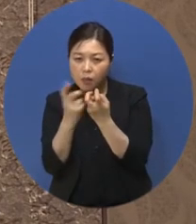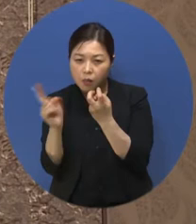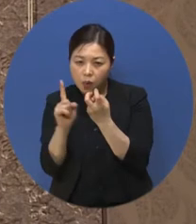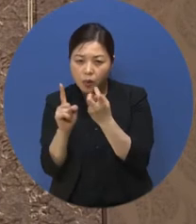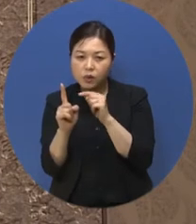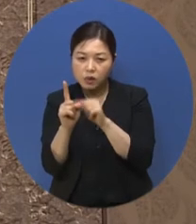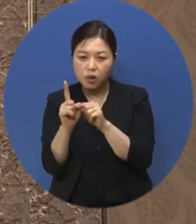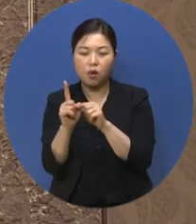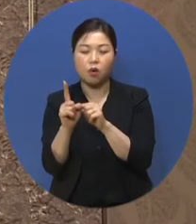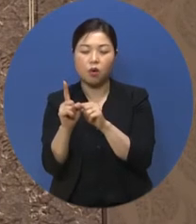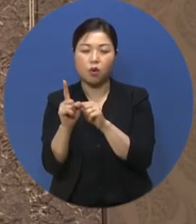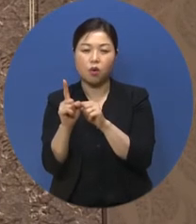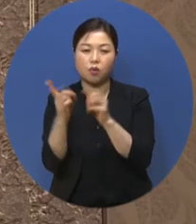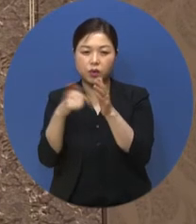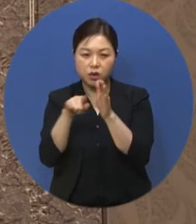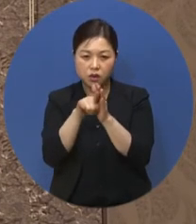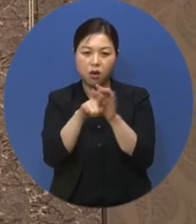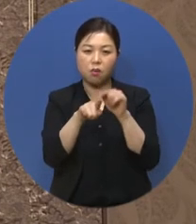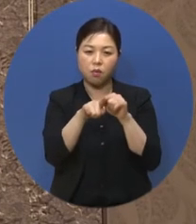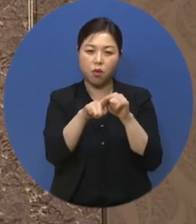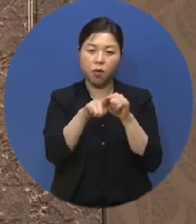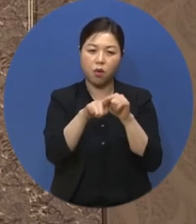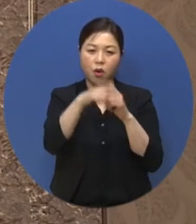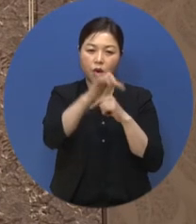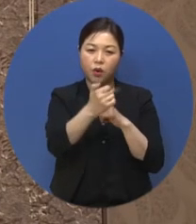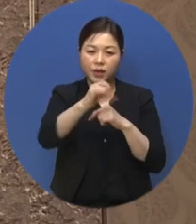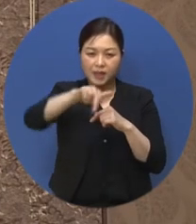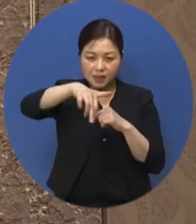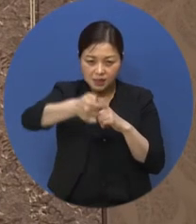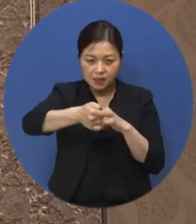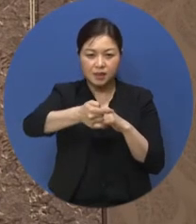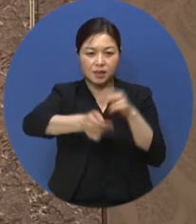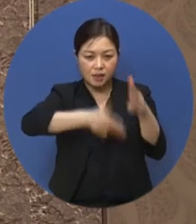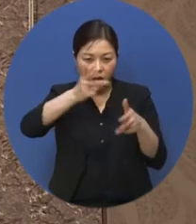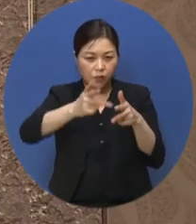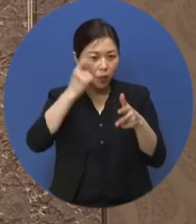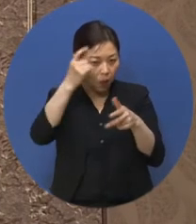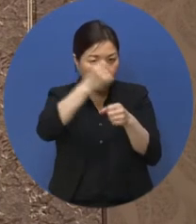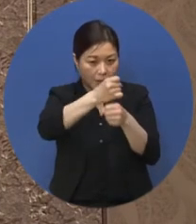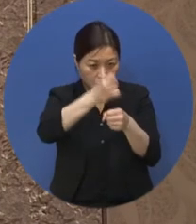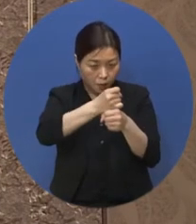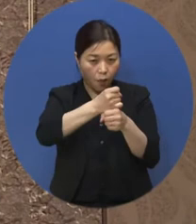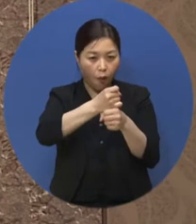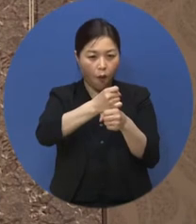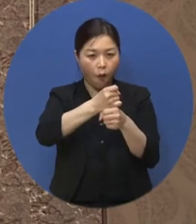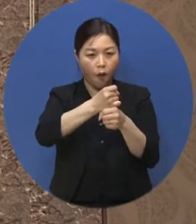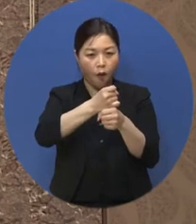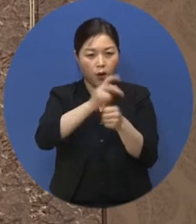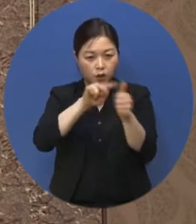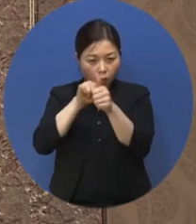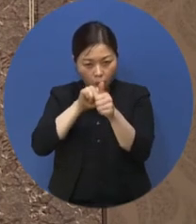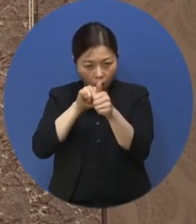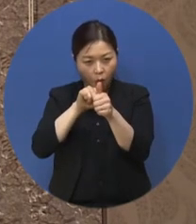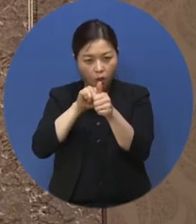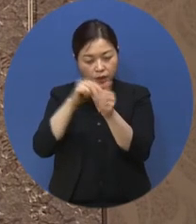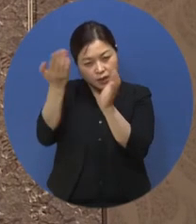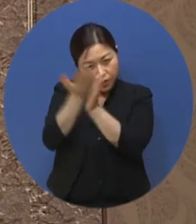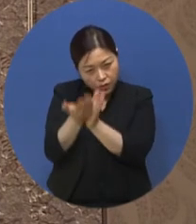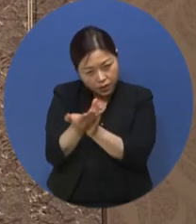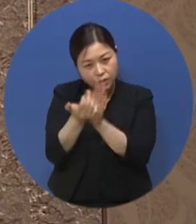정보 접근성이라든가 뭐 이런 맞춤형 지원 체계 등을 이렇게 해주려고 많은 노력을